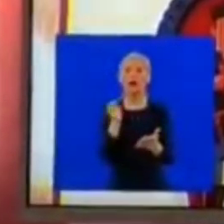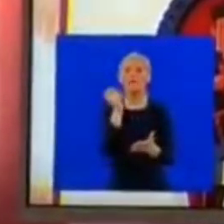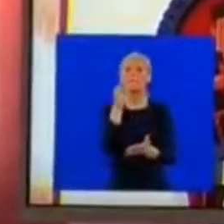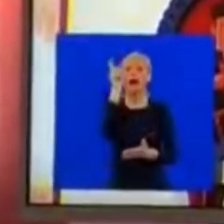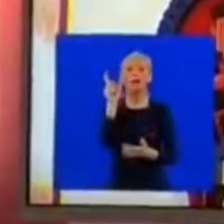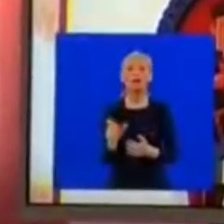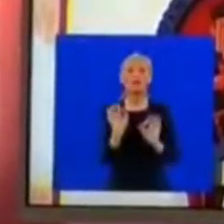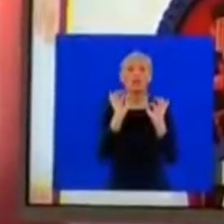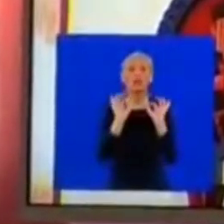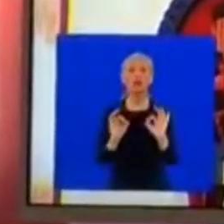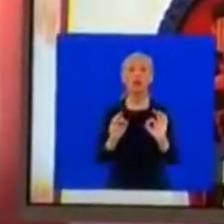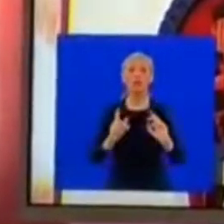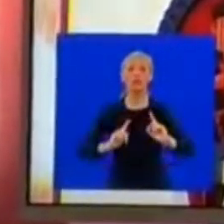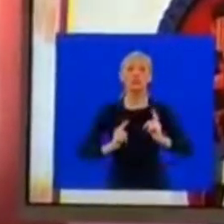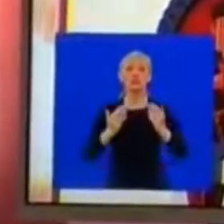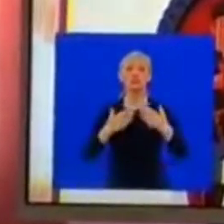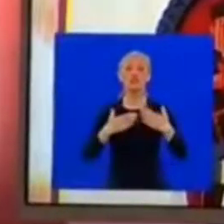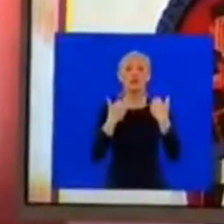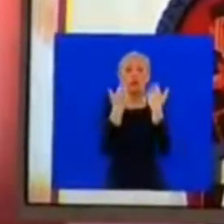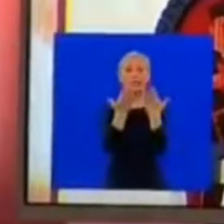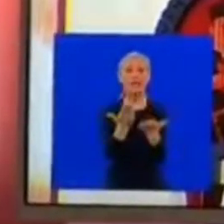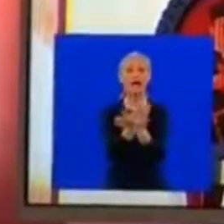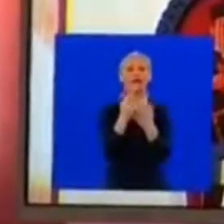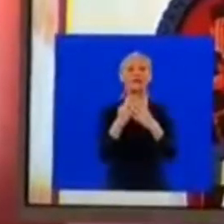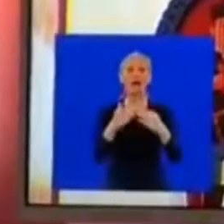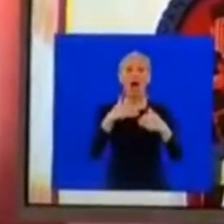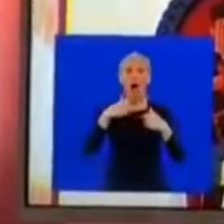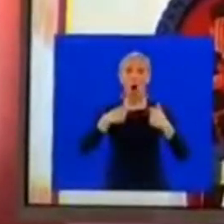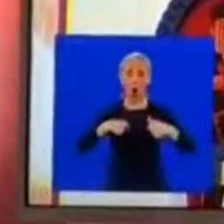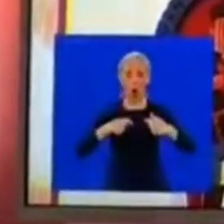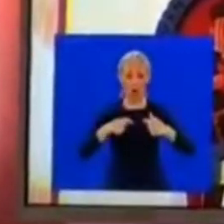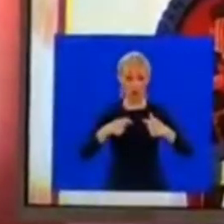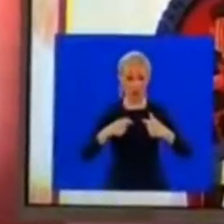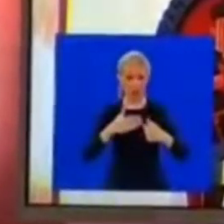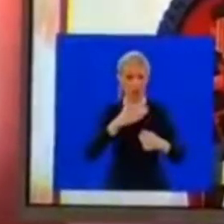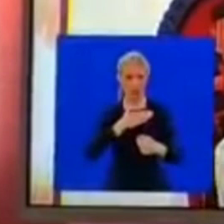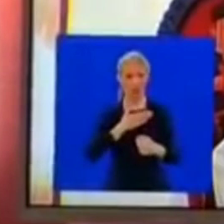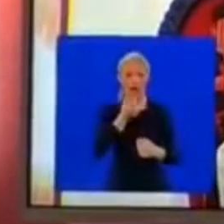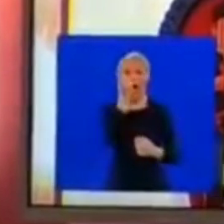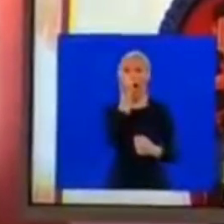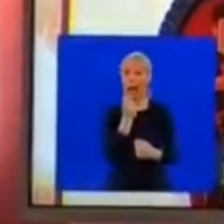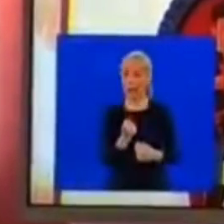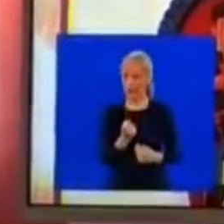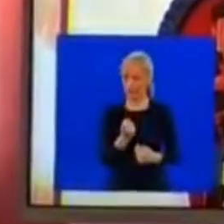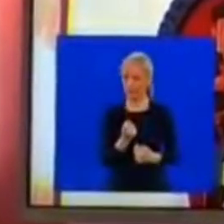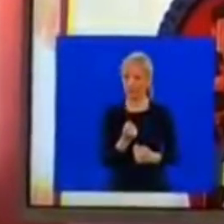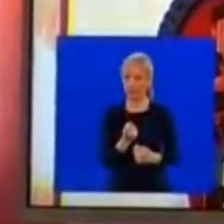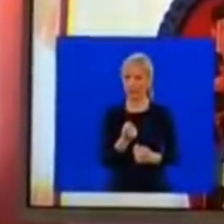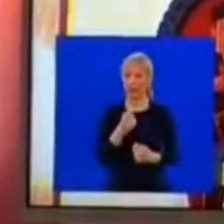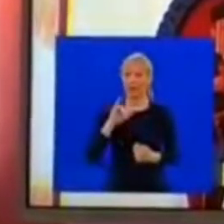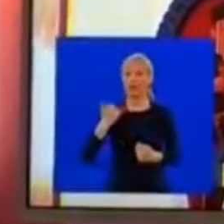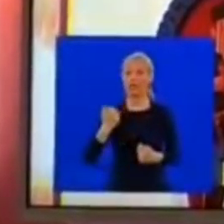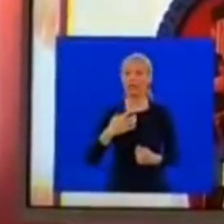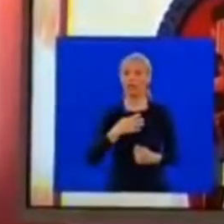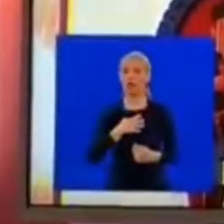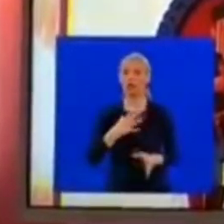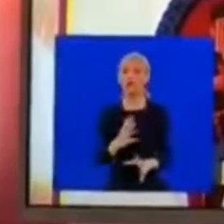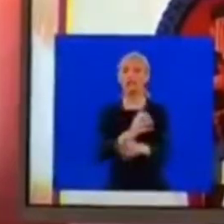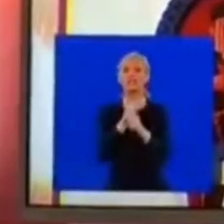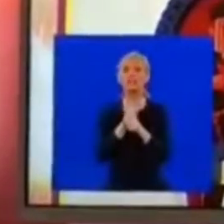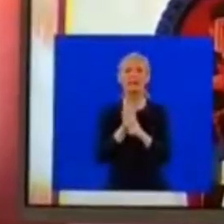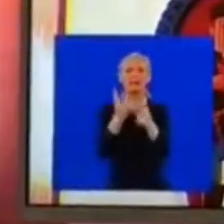Pastir dobri život svoj polaže za ovce svoje. Ali, jer je duhovni spas